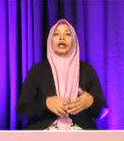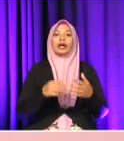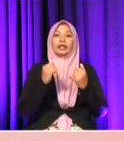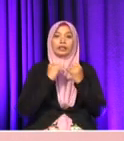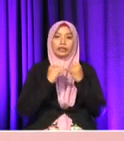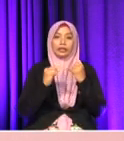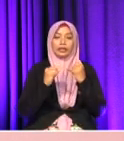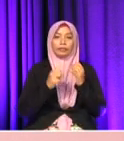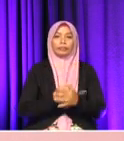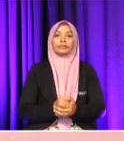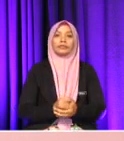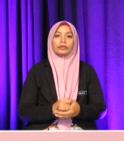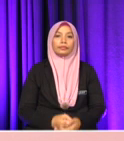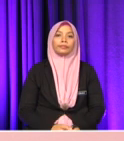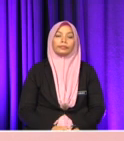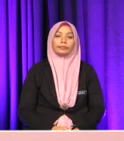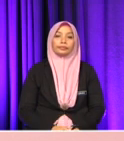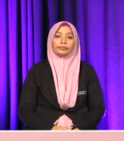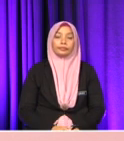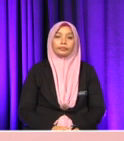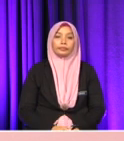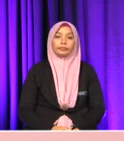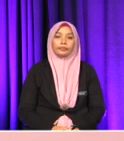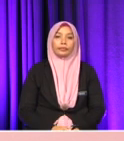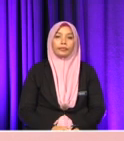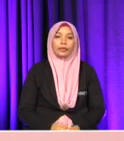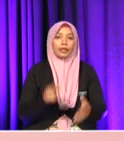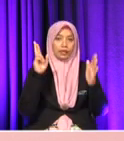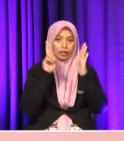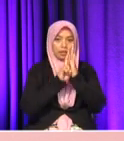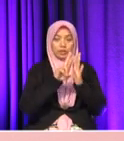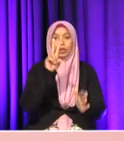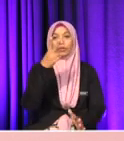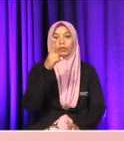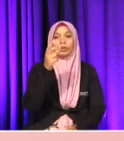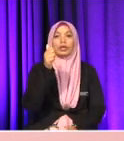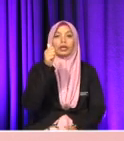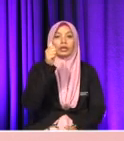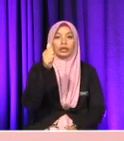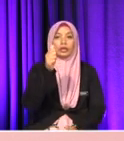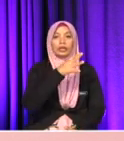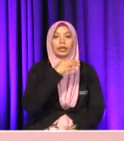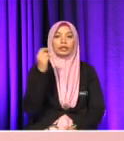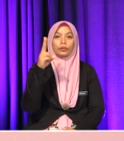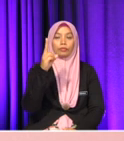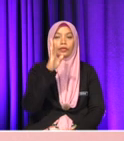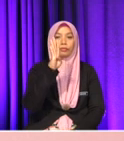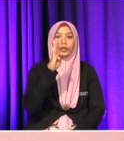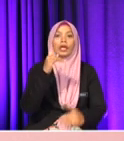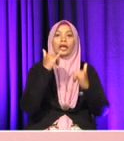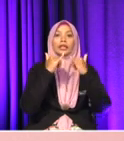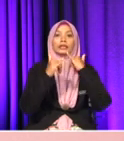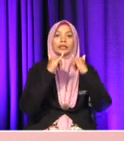subjek meter Oke kita lihat aja 12i dan juga Raja 12b akhirnya tekan